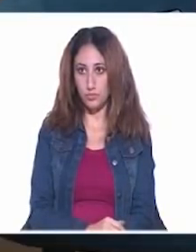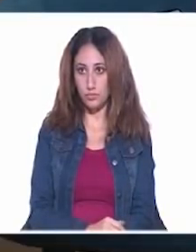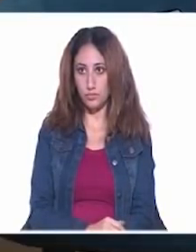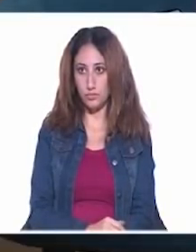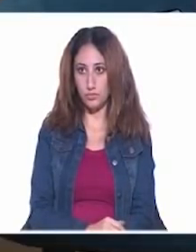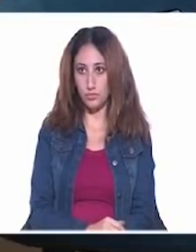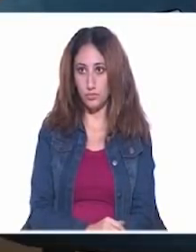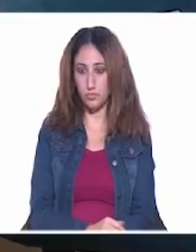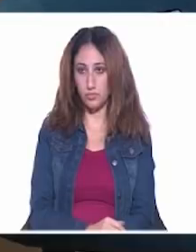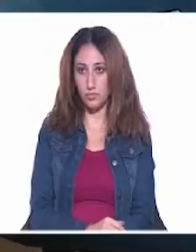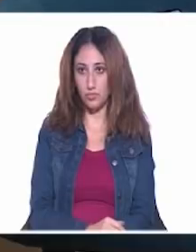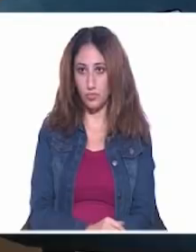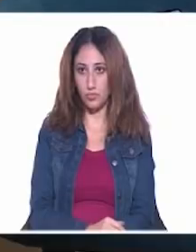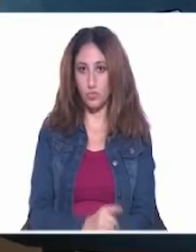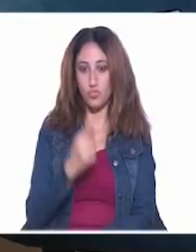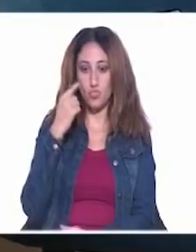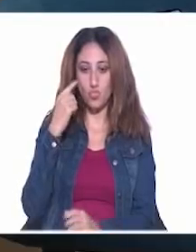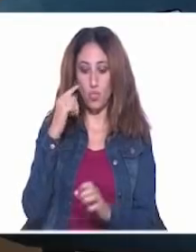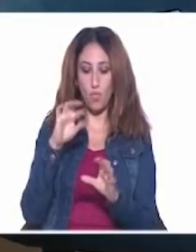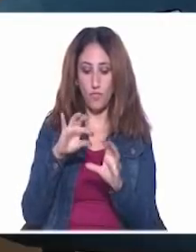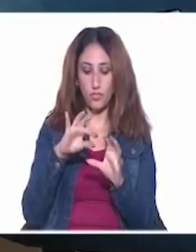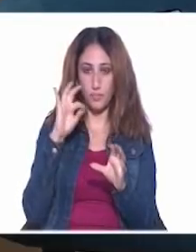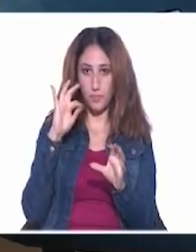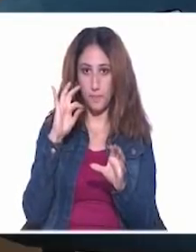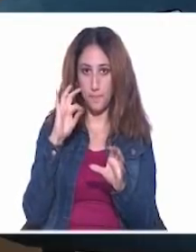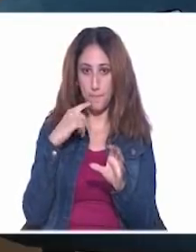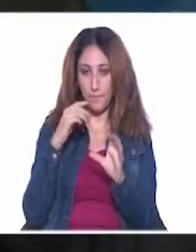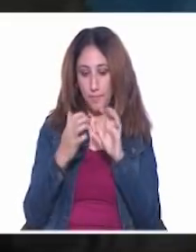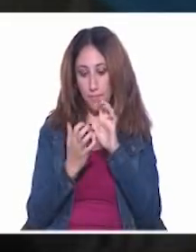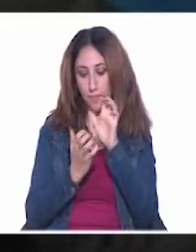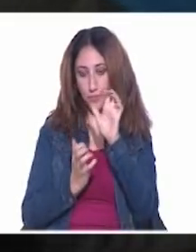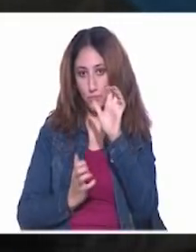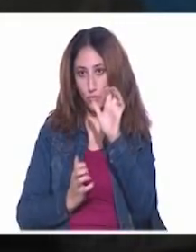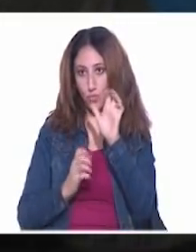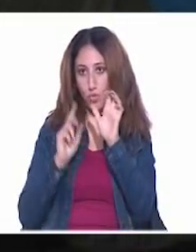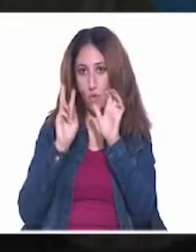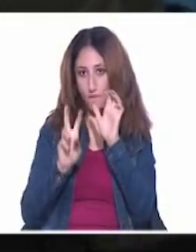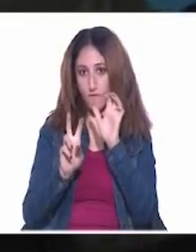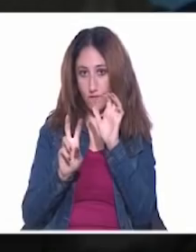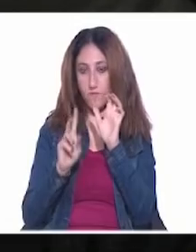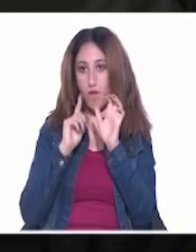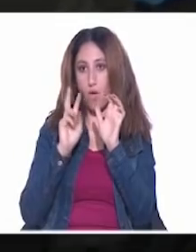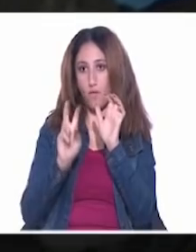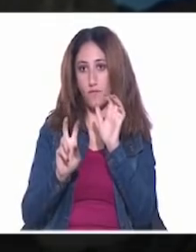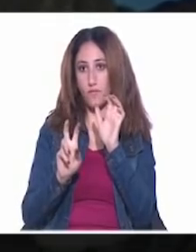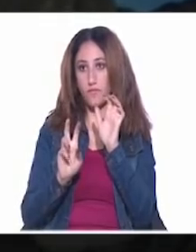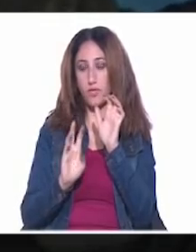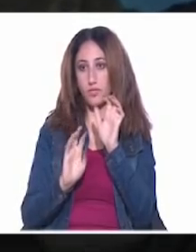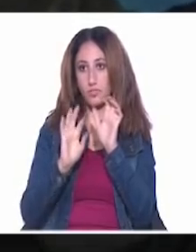هطلب من حضرتك تلمسي اي كارت انت عايزاه او قول ستوب في المكان اللي انت عايزاه. قول ستوب. ستوب. اوكي خدي